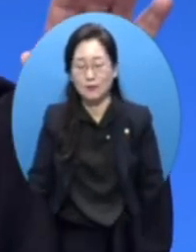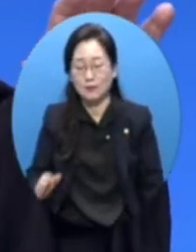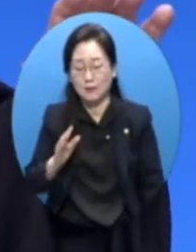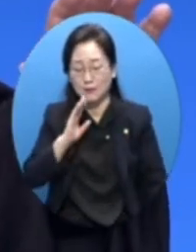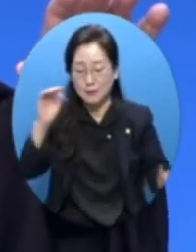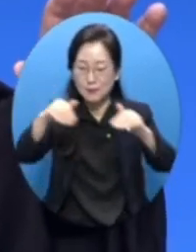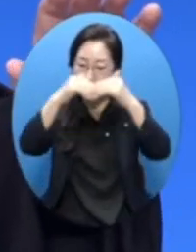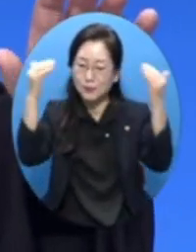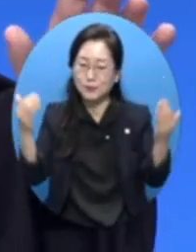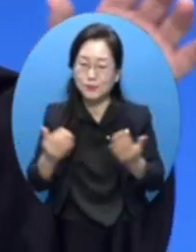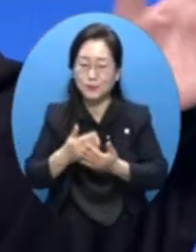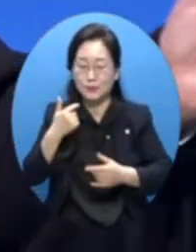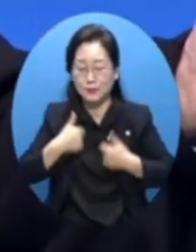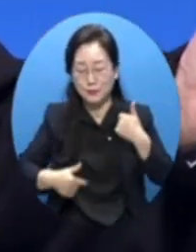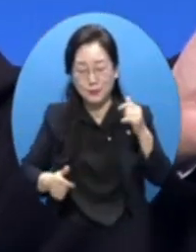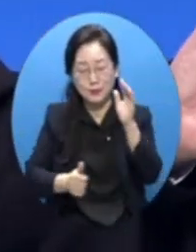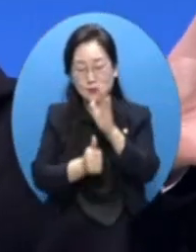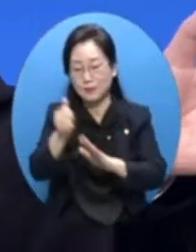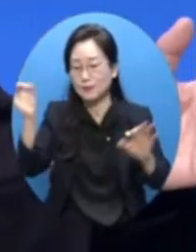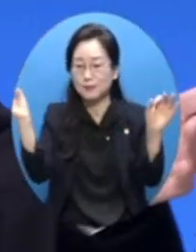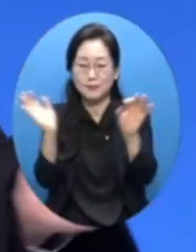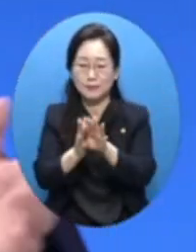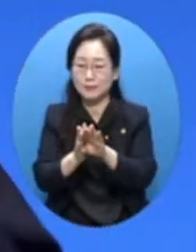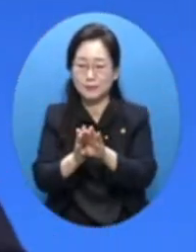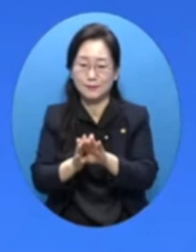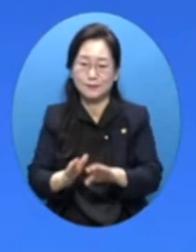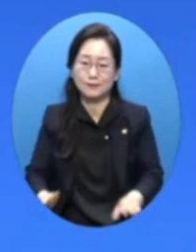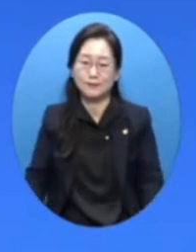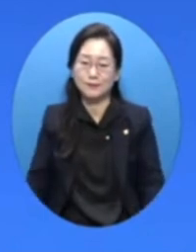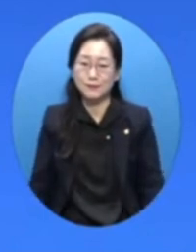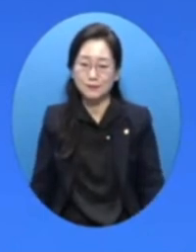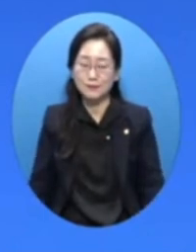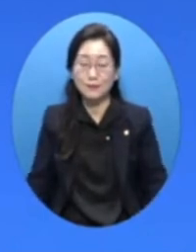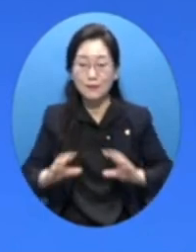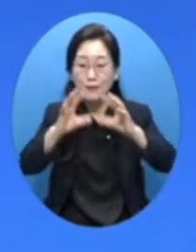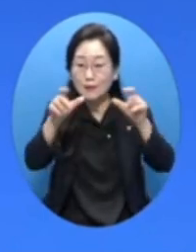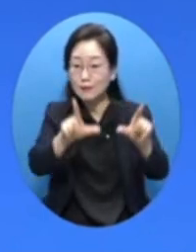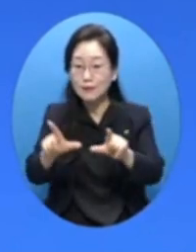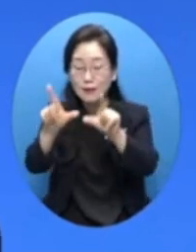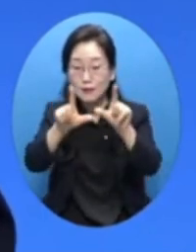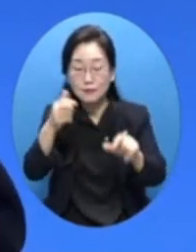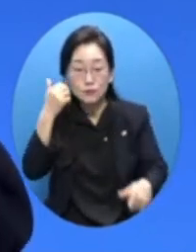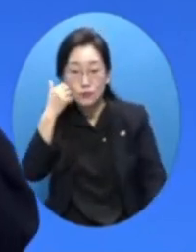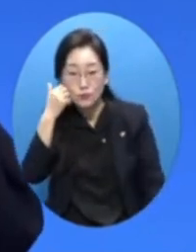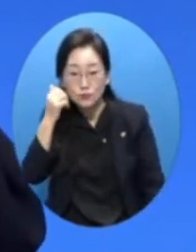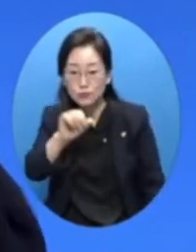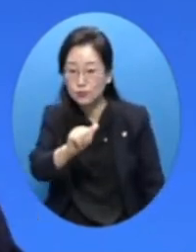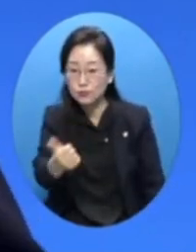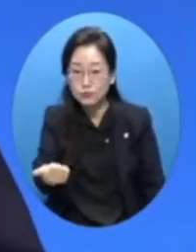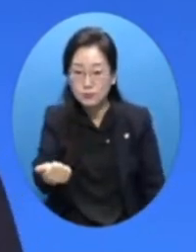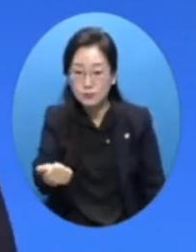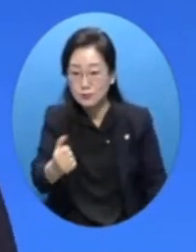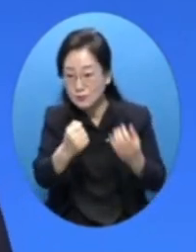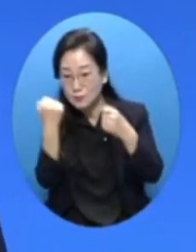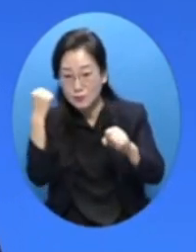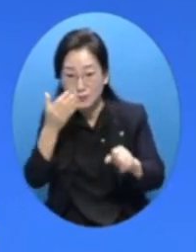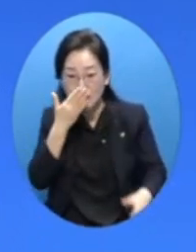모든 기쁨과 희망이 사라져버렸습니다. 이 세상을 사는 사람 그 누구도 죽음을 피할 수는